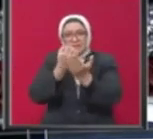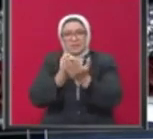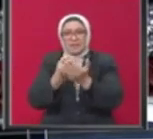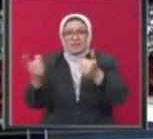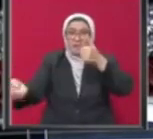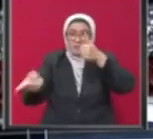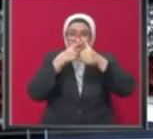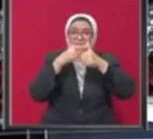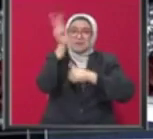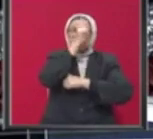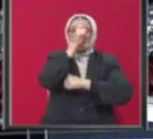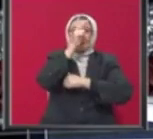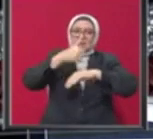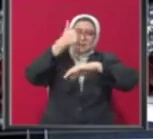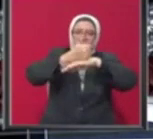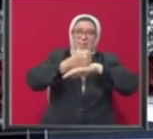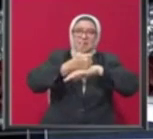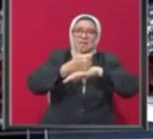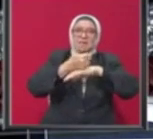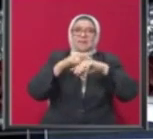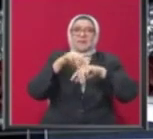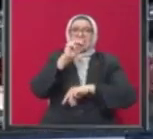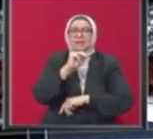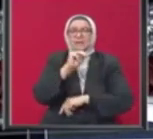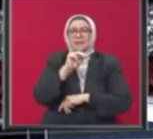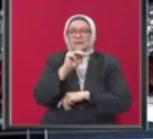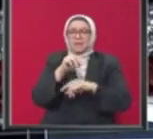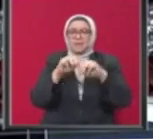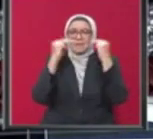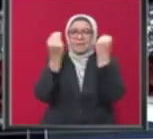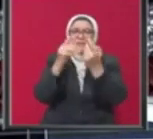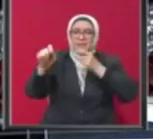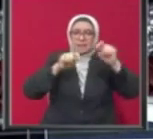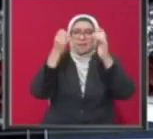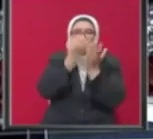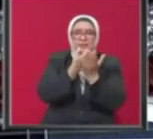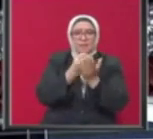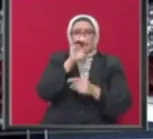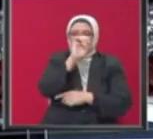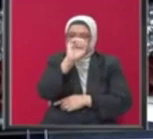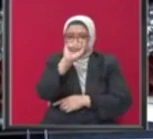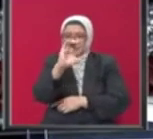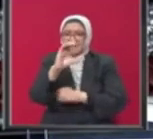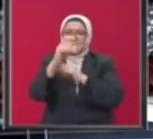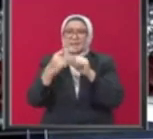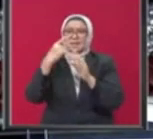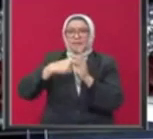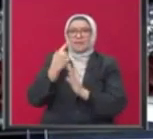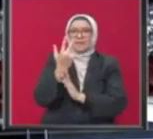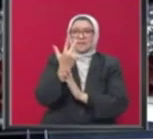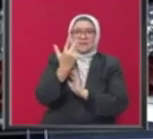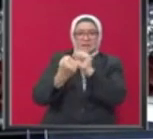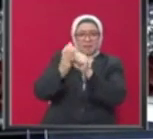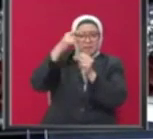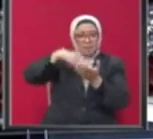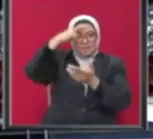kerajaan telah menumbuhkan majelis tindakan ekonomi atau ISC pada 11 hari bulan Maret tahun ini bagi menangani